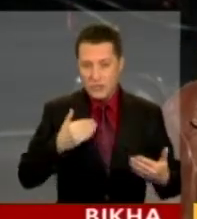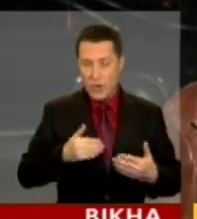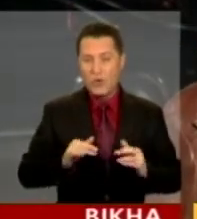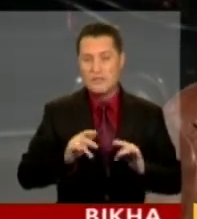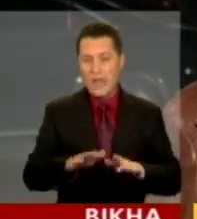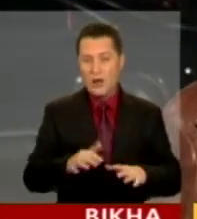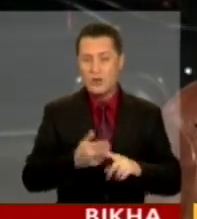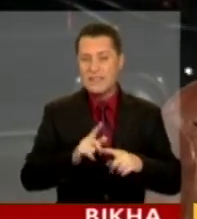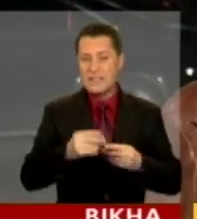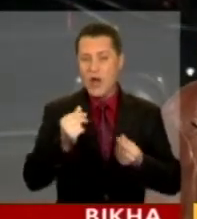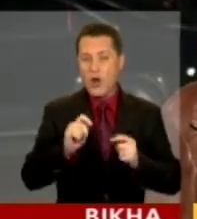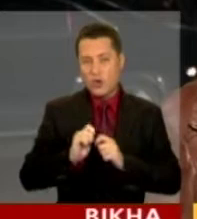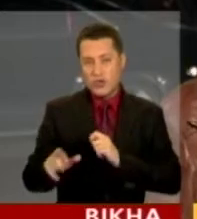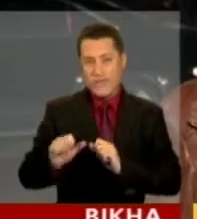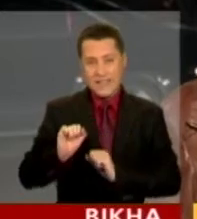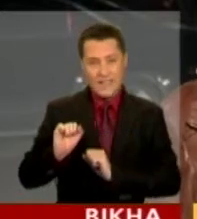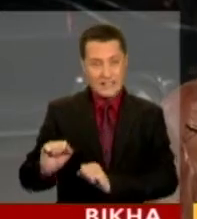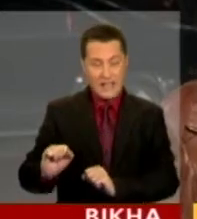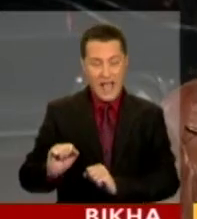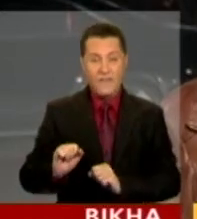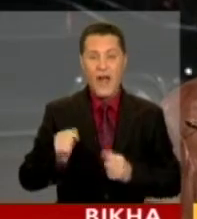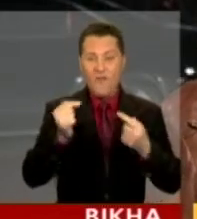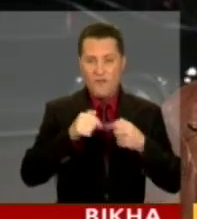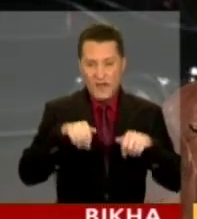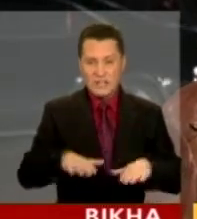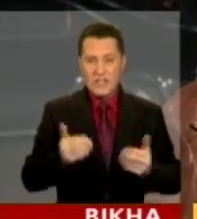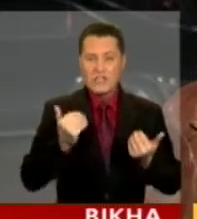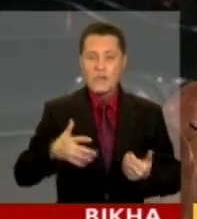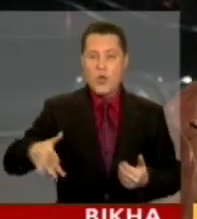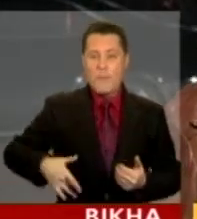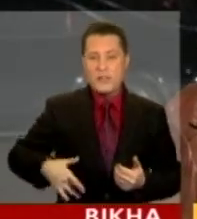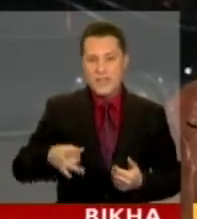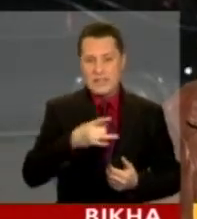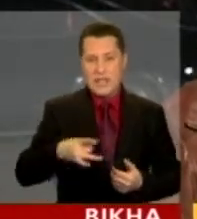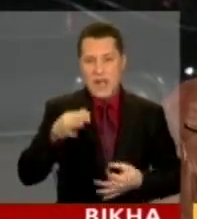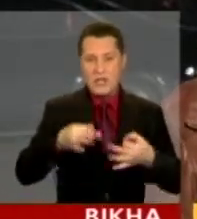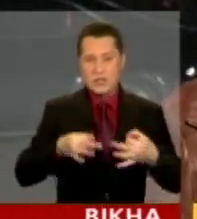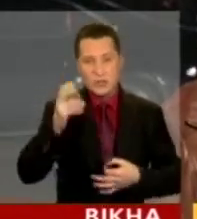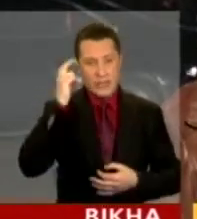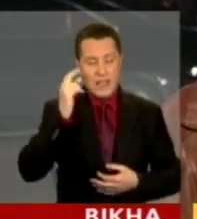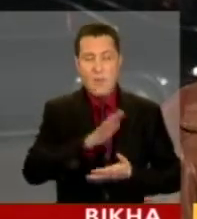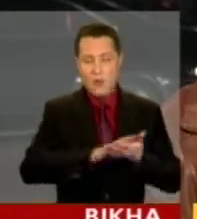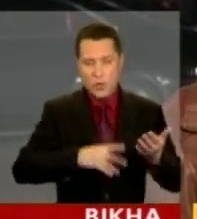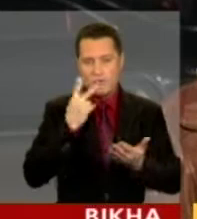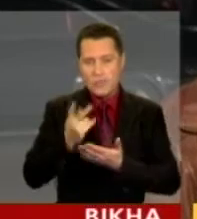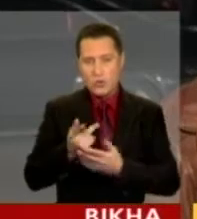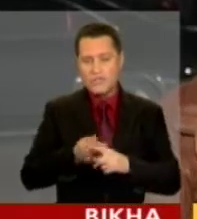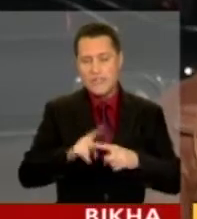це грошова застава, визначить сьогодні Печерський райсуд Києва. Віто, ми продовжуємо слідкувати за цією